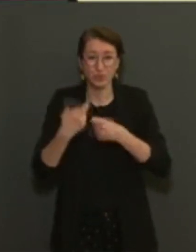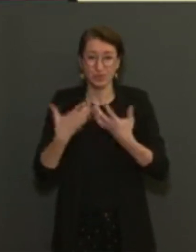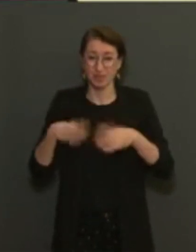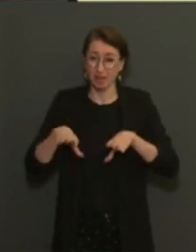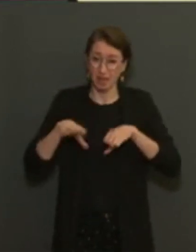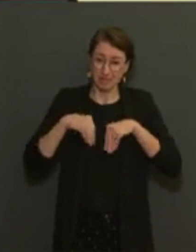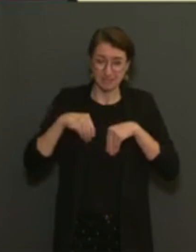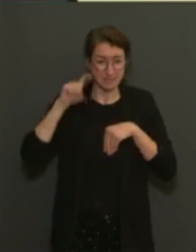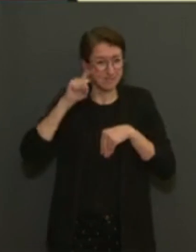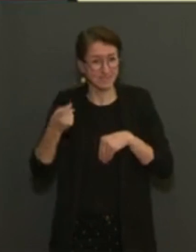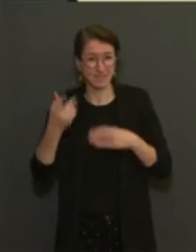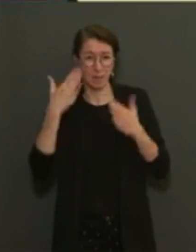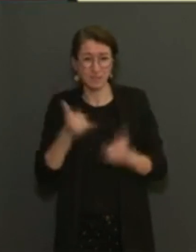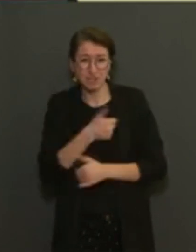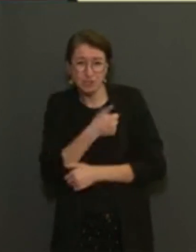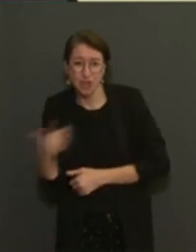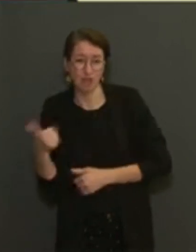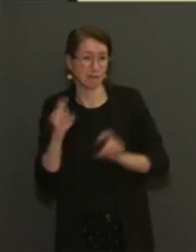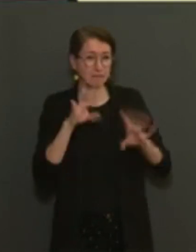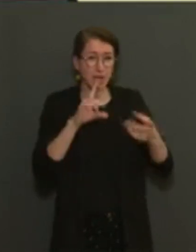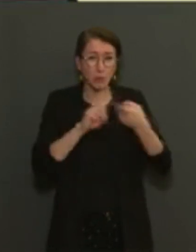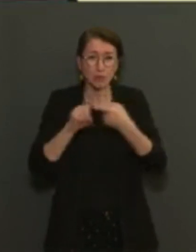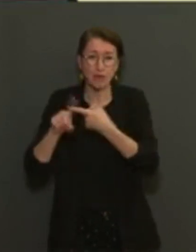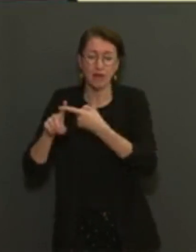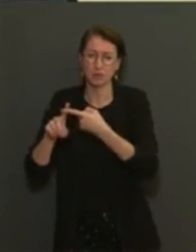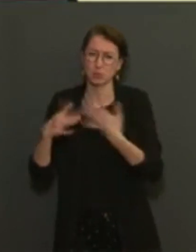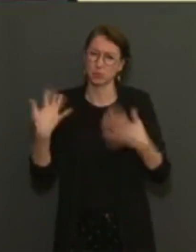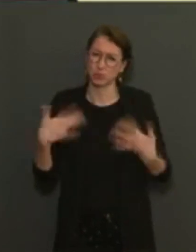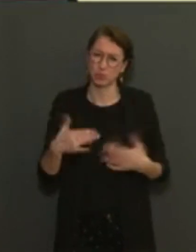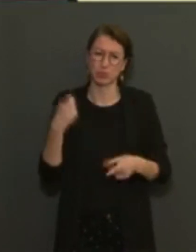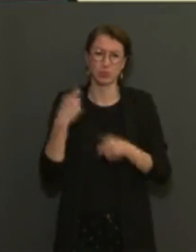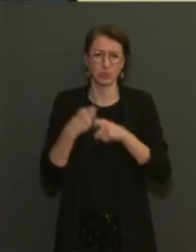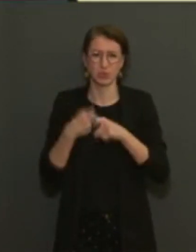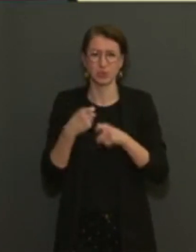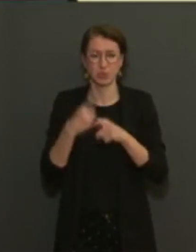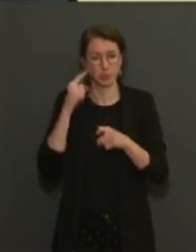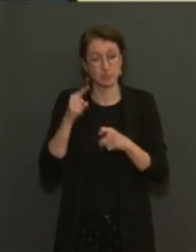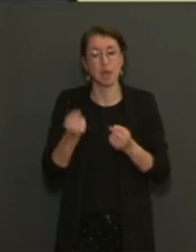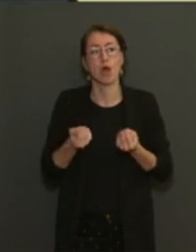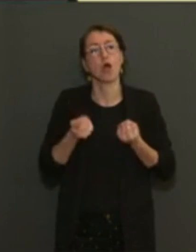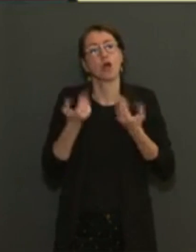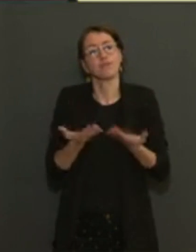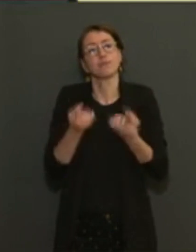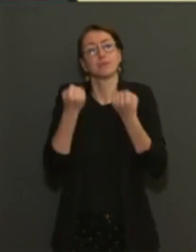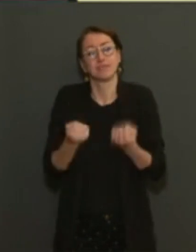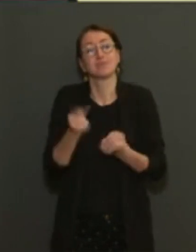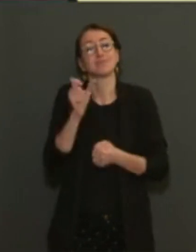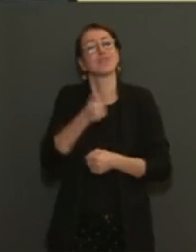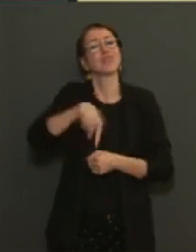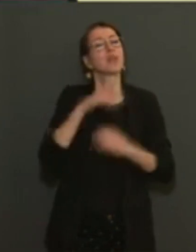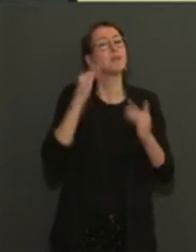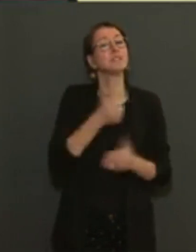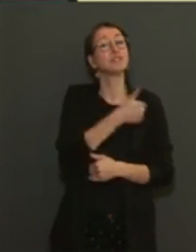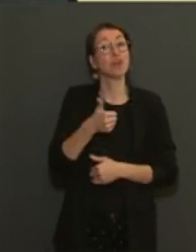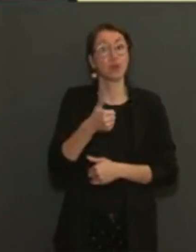des personnes isolées, elles ont la possibilité de voir deux personnes différentes. Deux personnes différentes qui sont d'une part